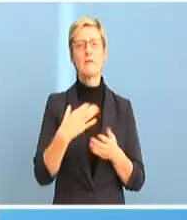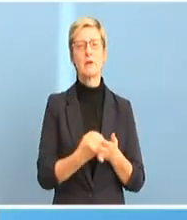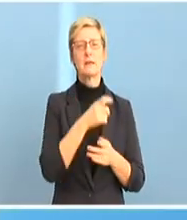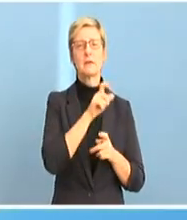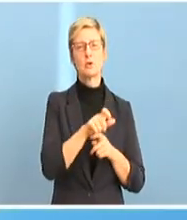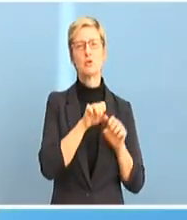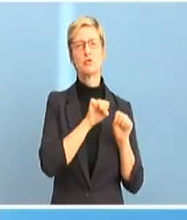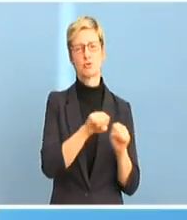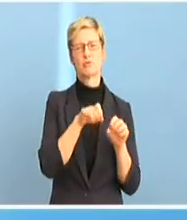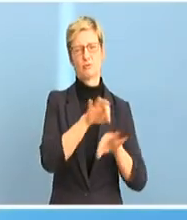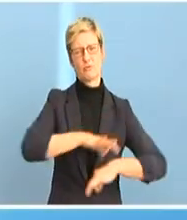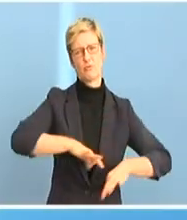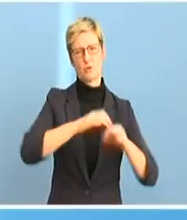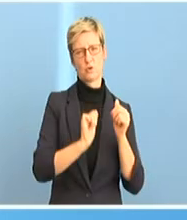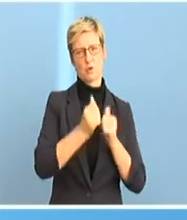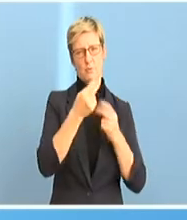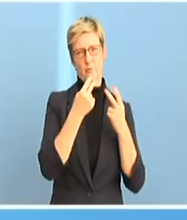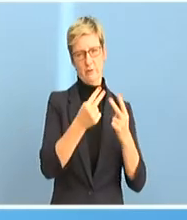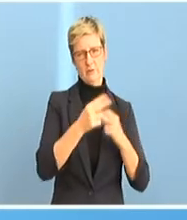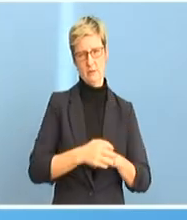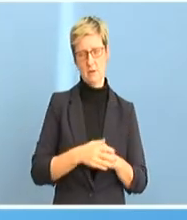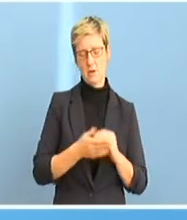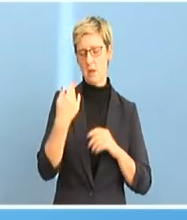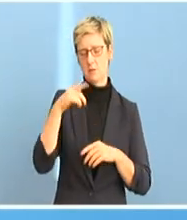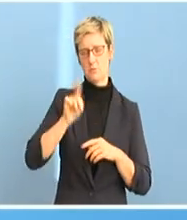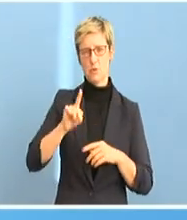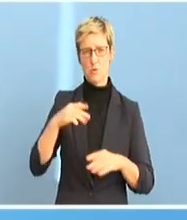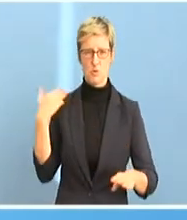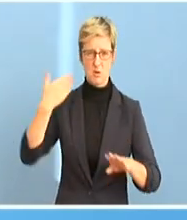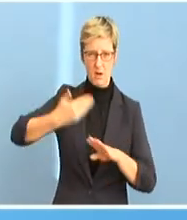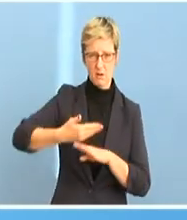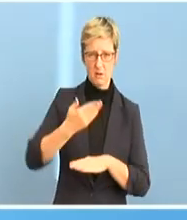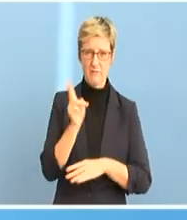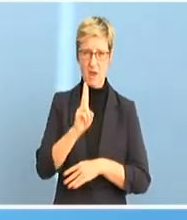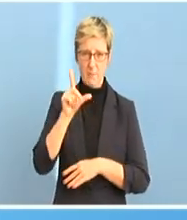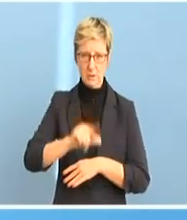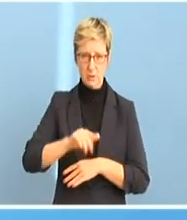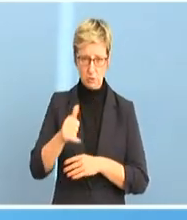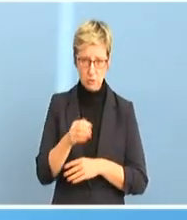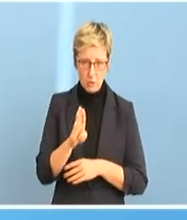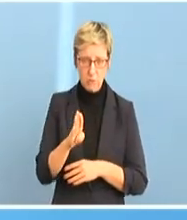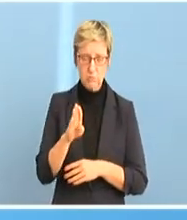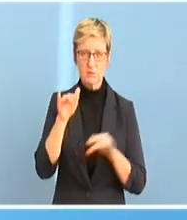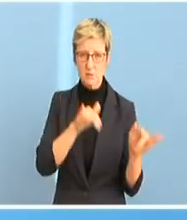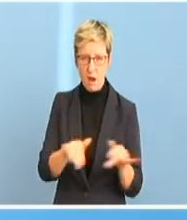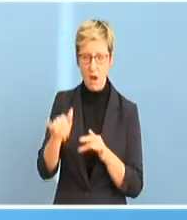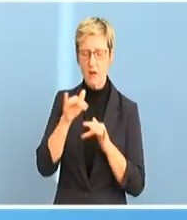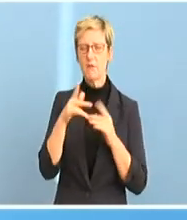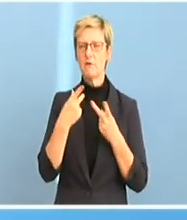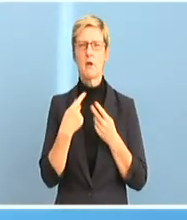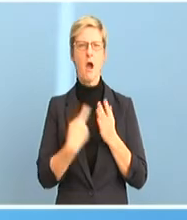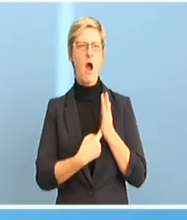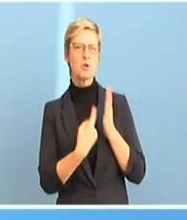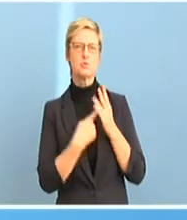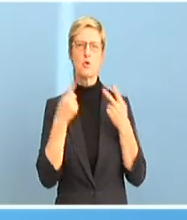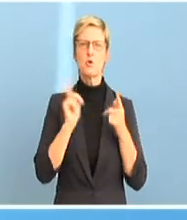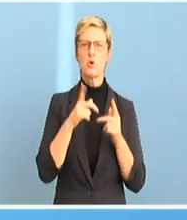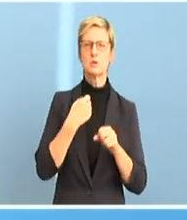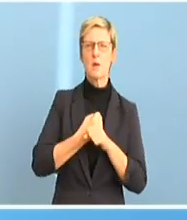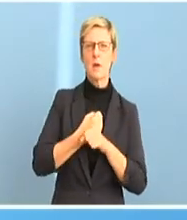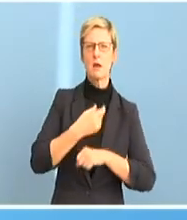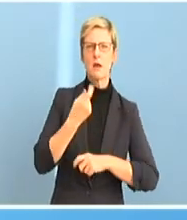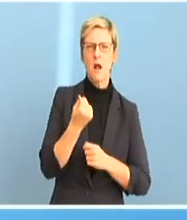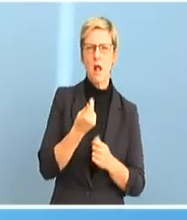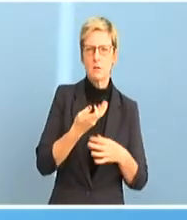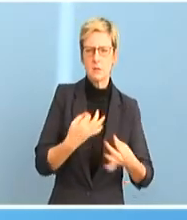den vergangenen Monaten mussten viele geringfügig Beschäftigte schmerzhaft erfahren, dass sie eben keinen Anspruch auf Kurzarbeitergeld haben und bei